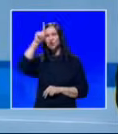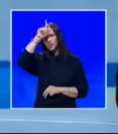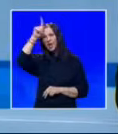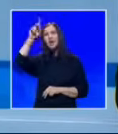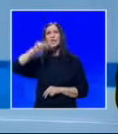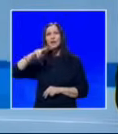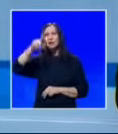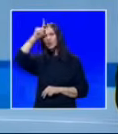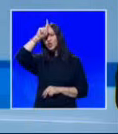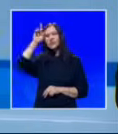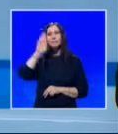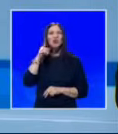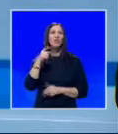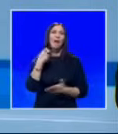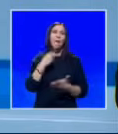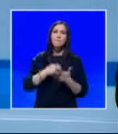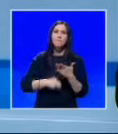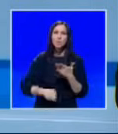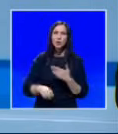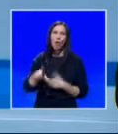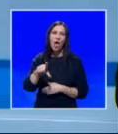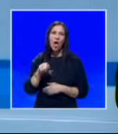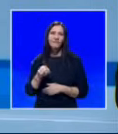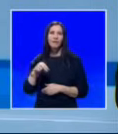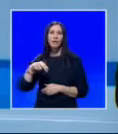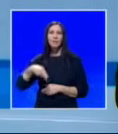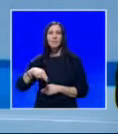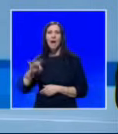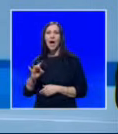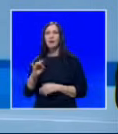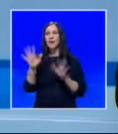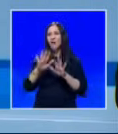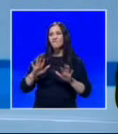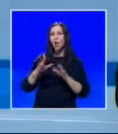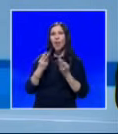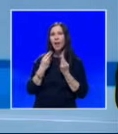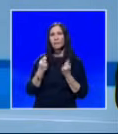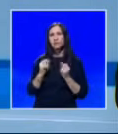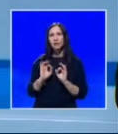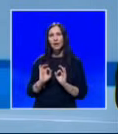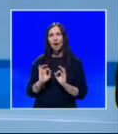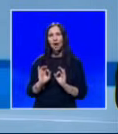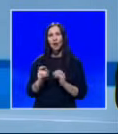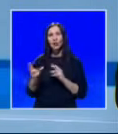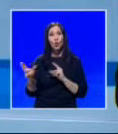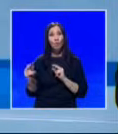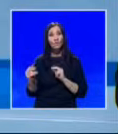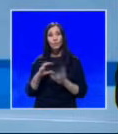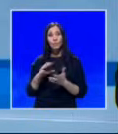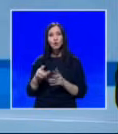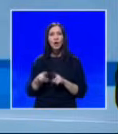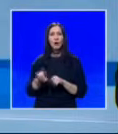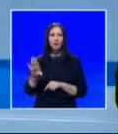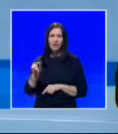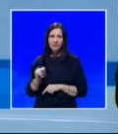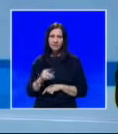нали? Това е просто евтиния му пиар на фона на липсата на реално говорене политическо, както